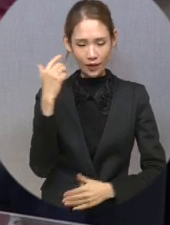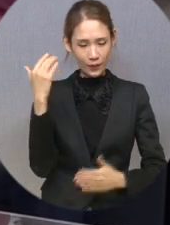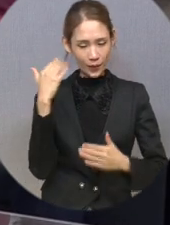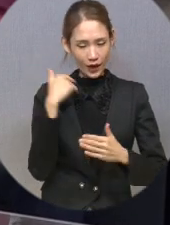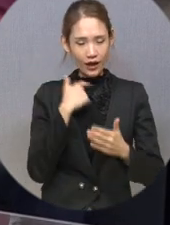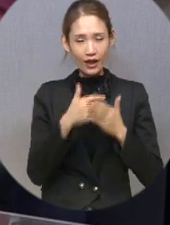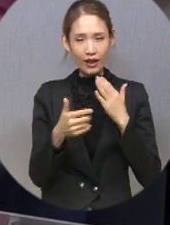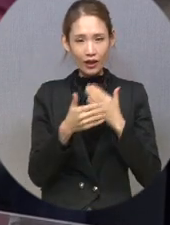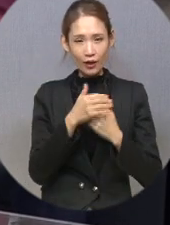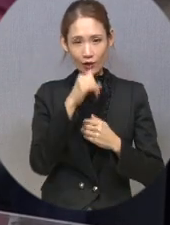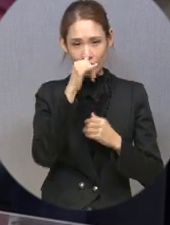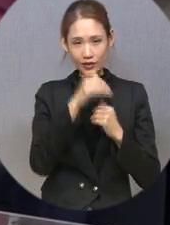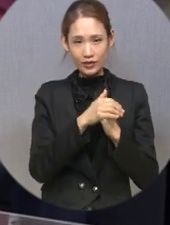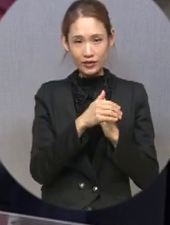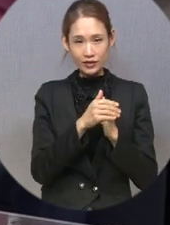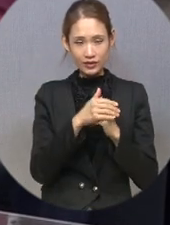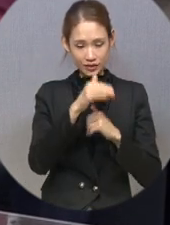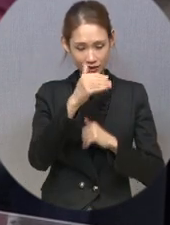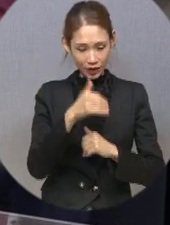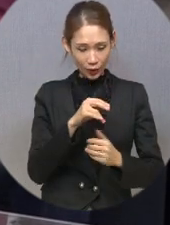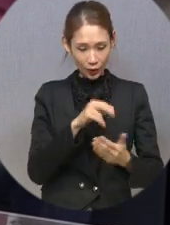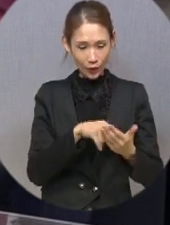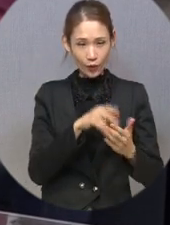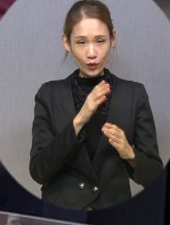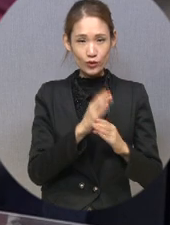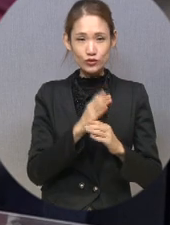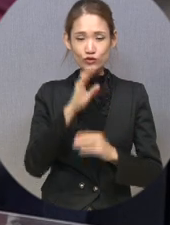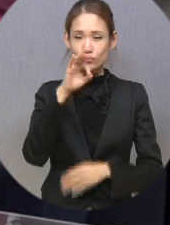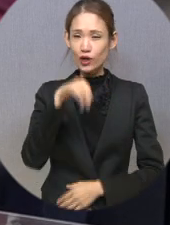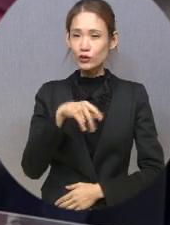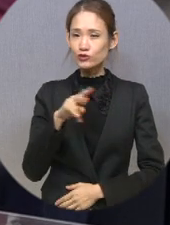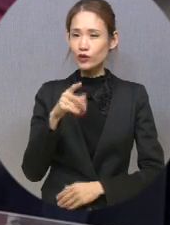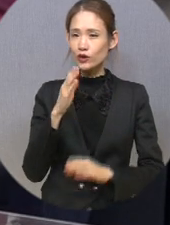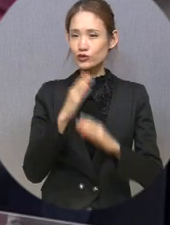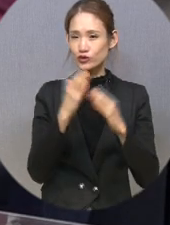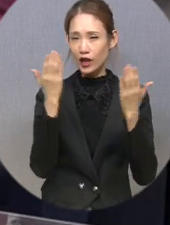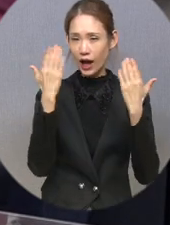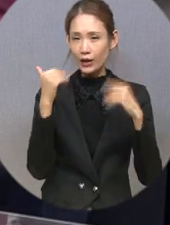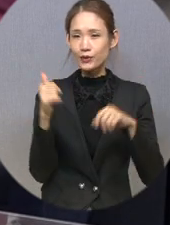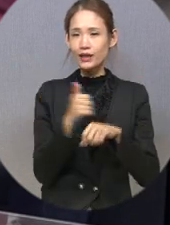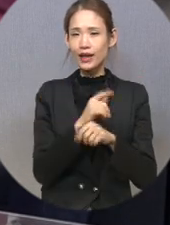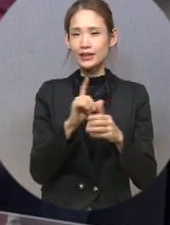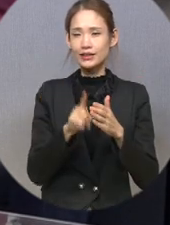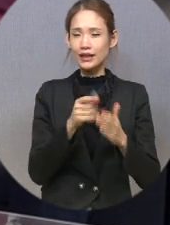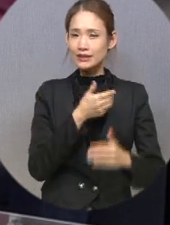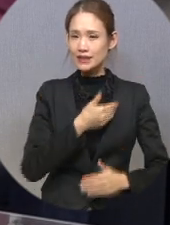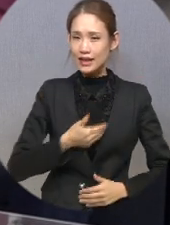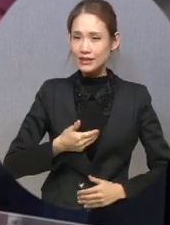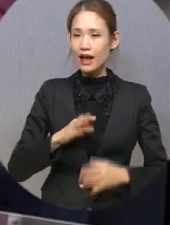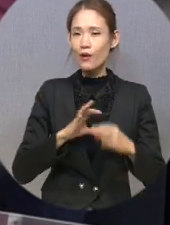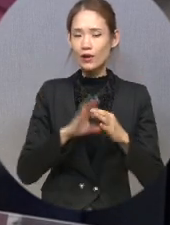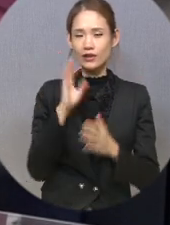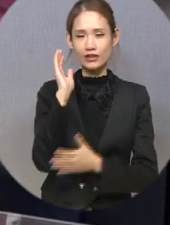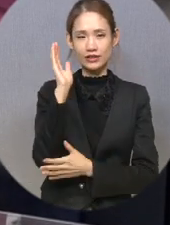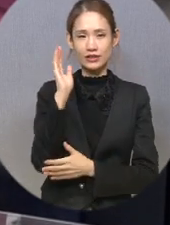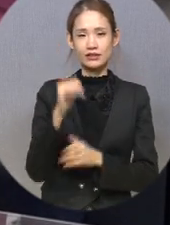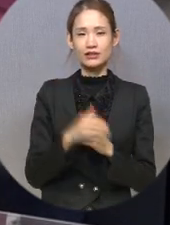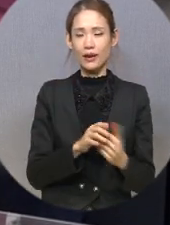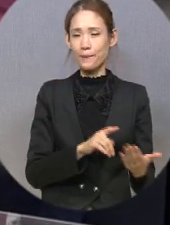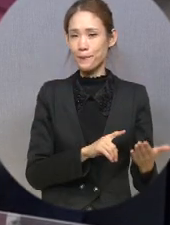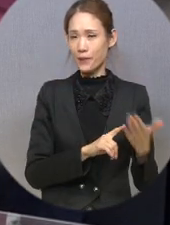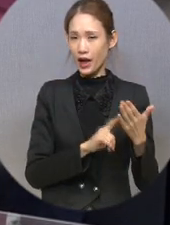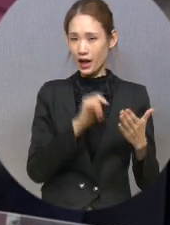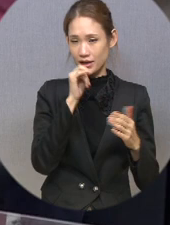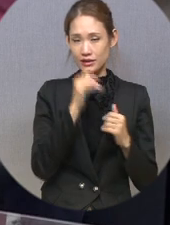띄더라고요. 뭐책 내용 중에 보니까 우성중학교 계실 때그 제자 이야기가 나오던데 그